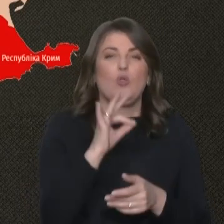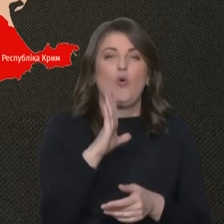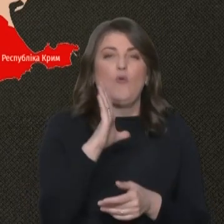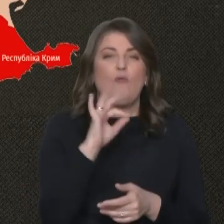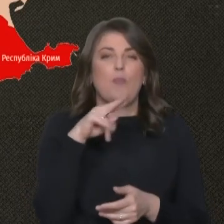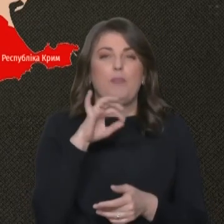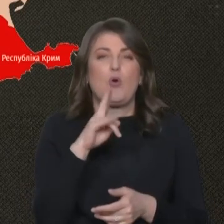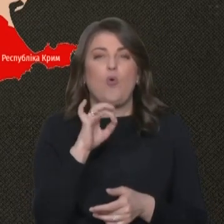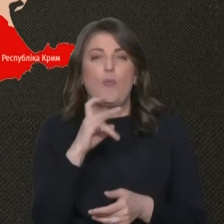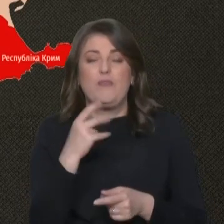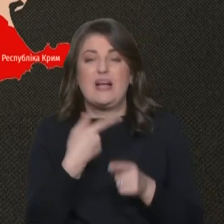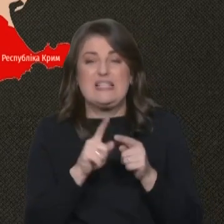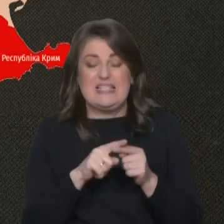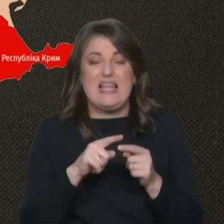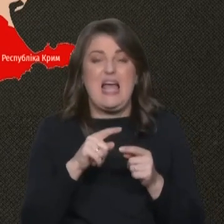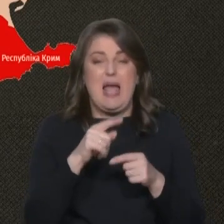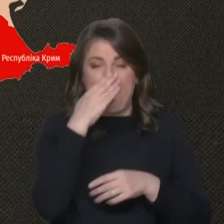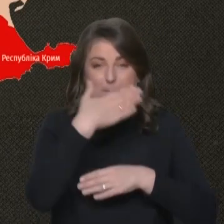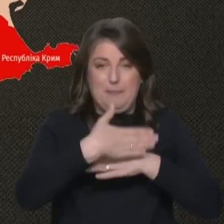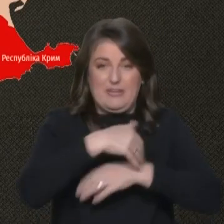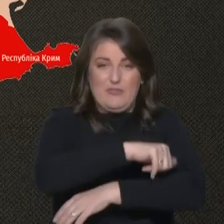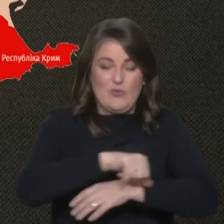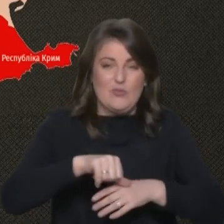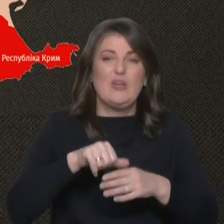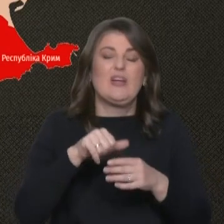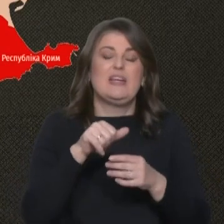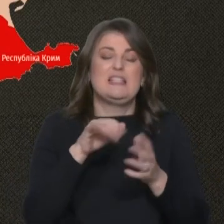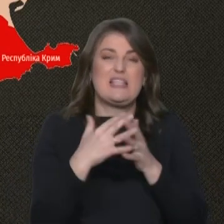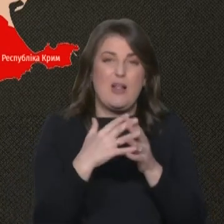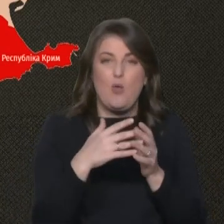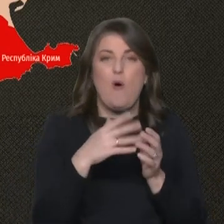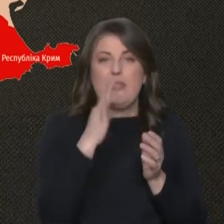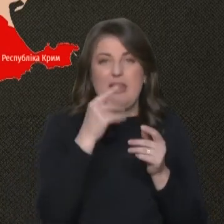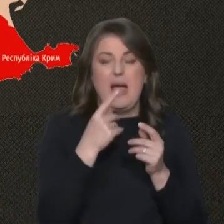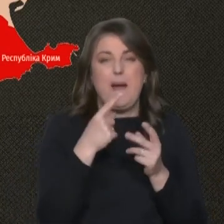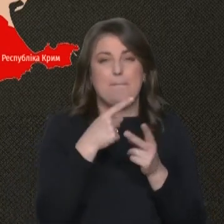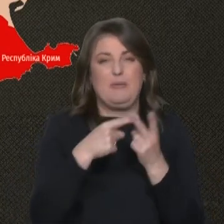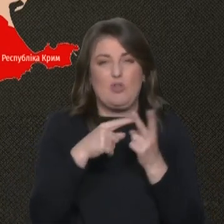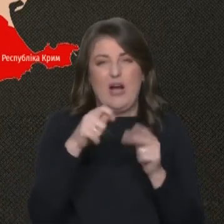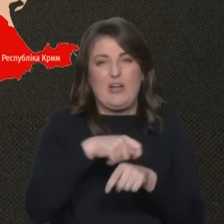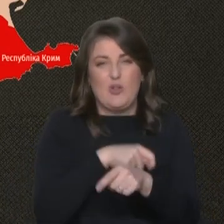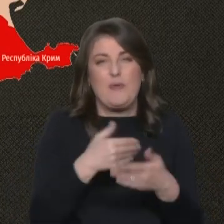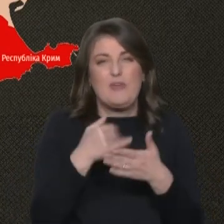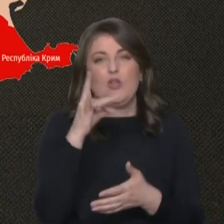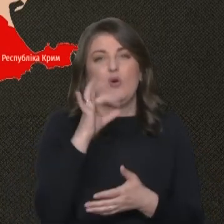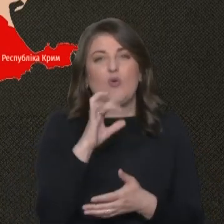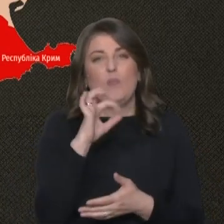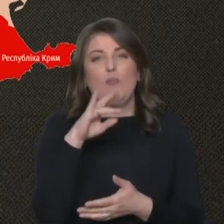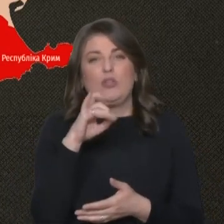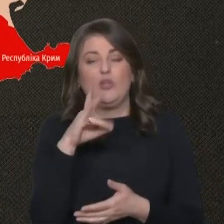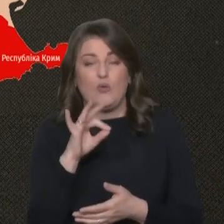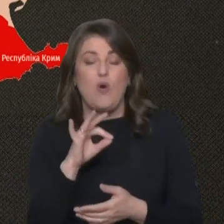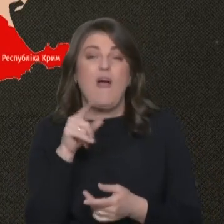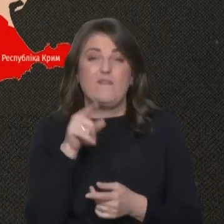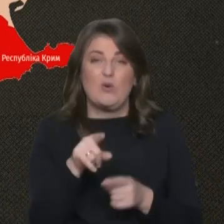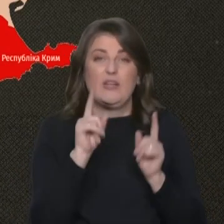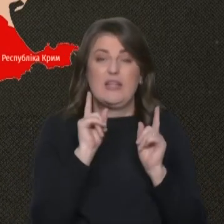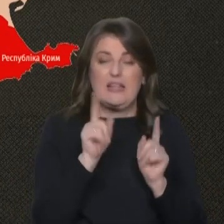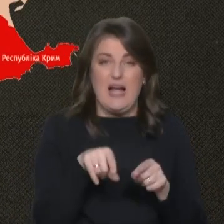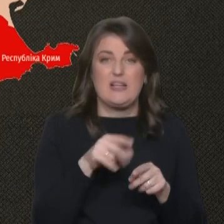прифронтове село за 1.5 кілометри на південь від Роботиного. І також вони, я зараз поточню,